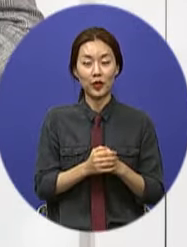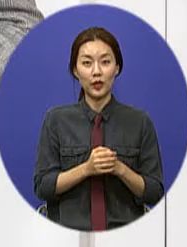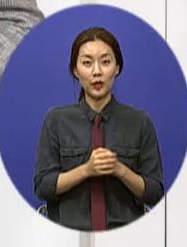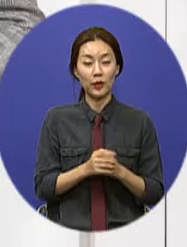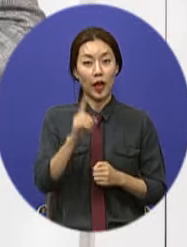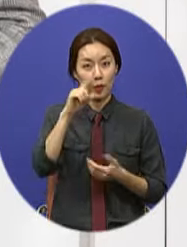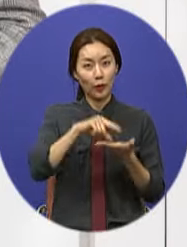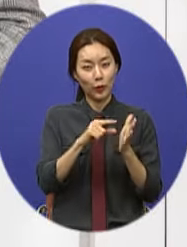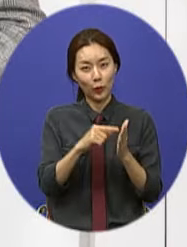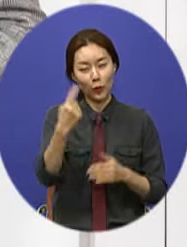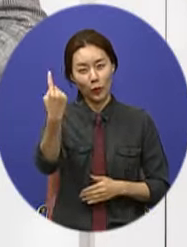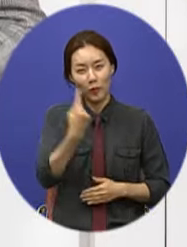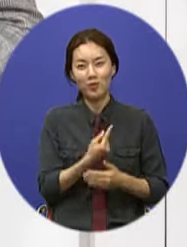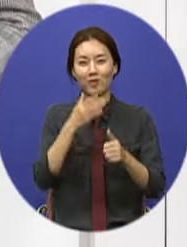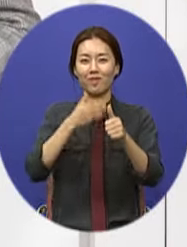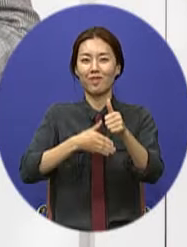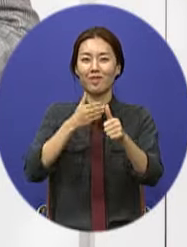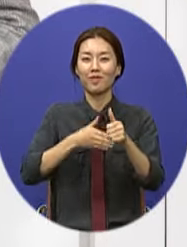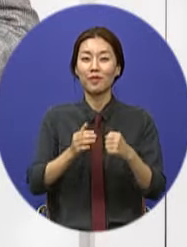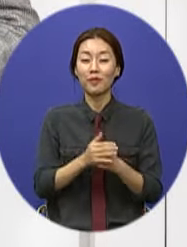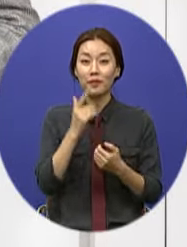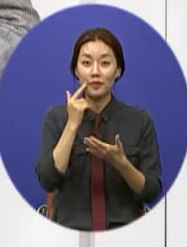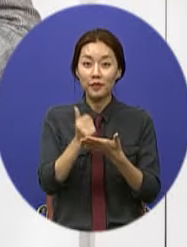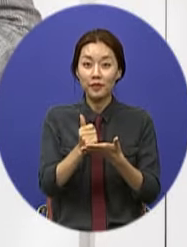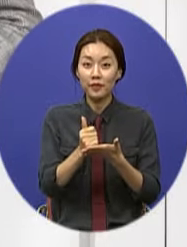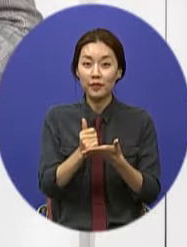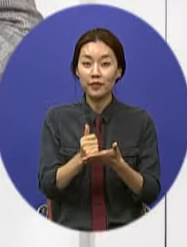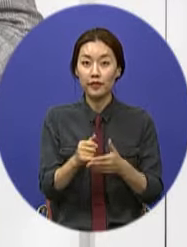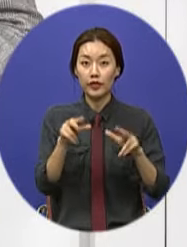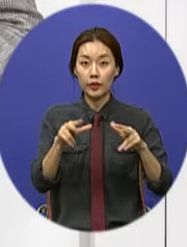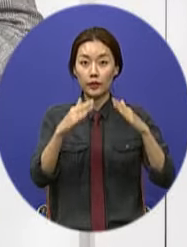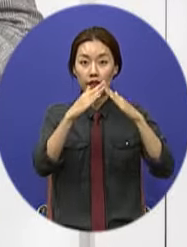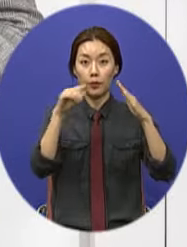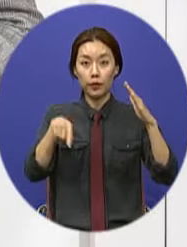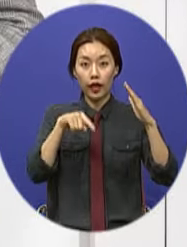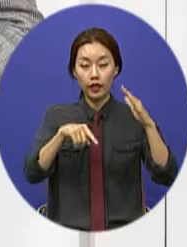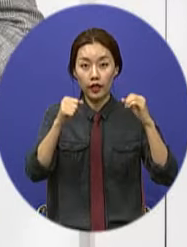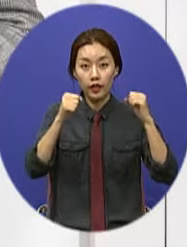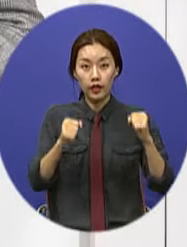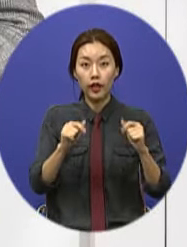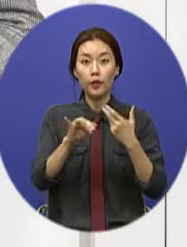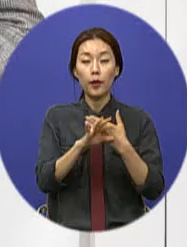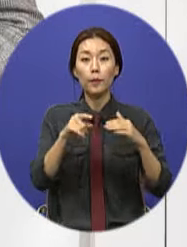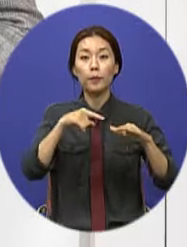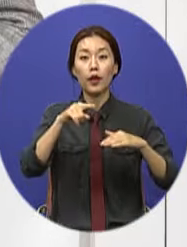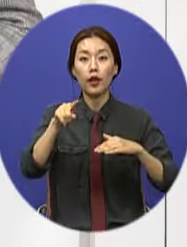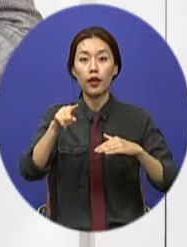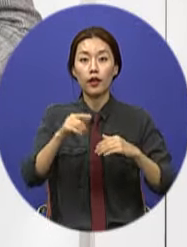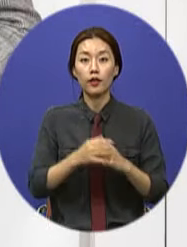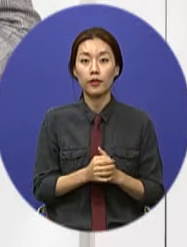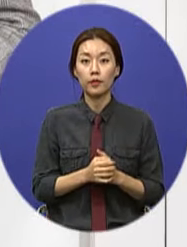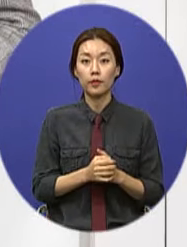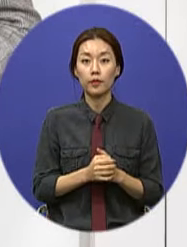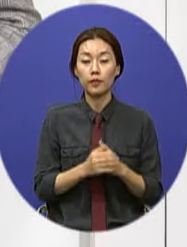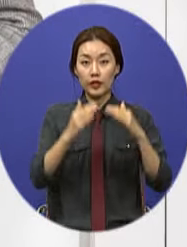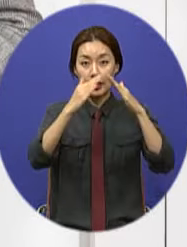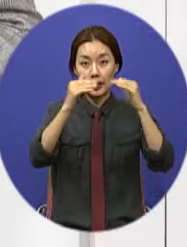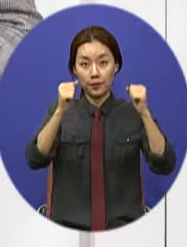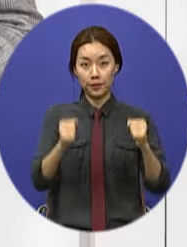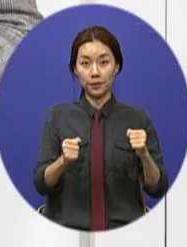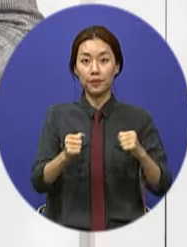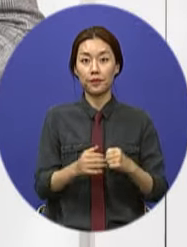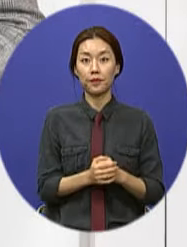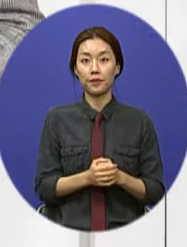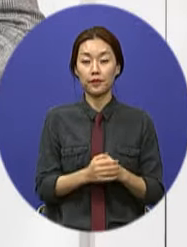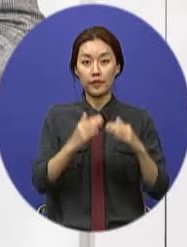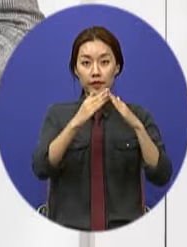한 번씩 들려주세요. 네, 네. 아버님. 예. 근데 지금 집 안에 계신 거예요? 어디 계신 거예요? 예, 집 안에. 예,